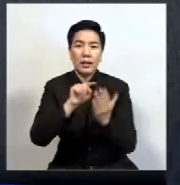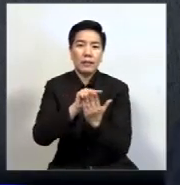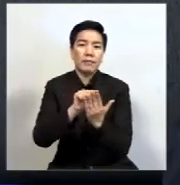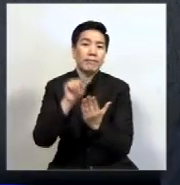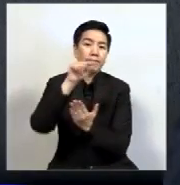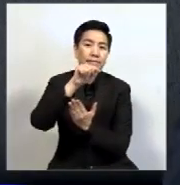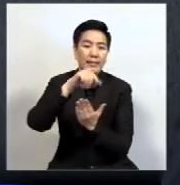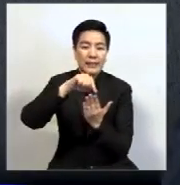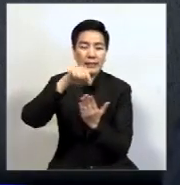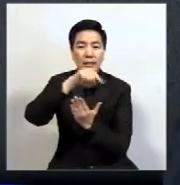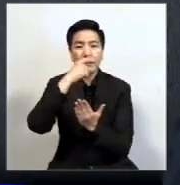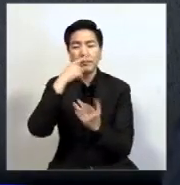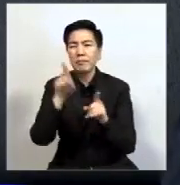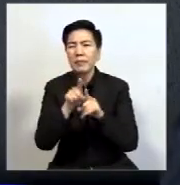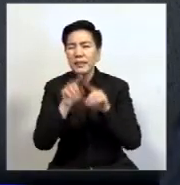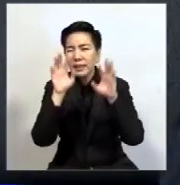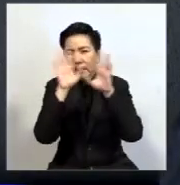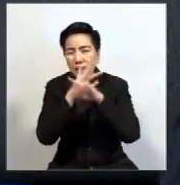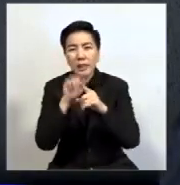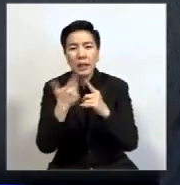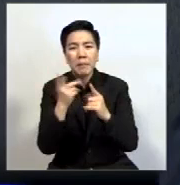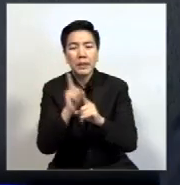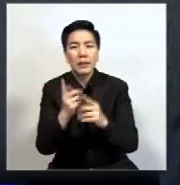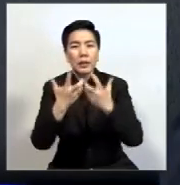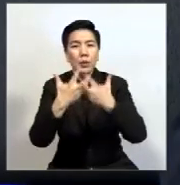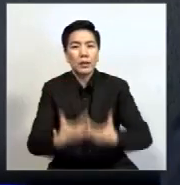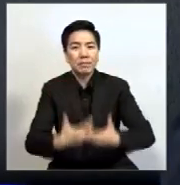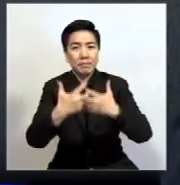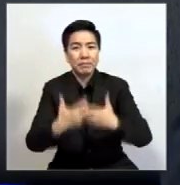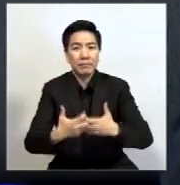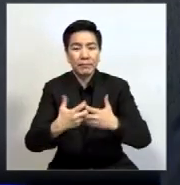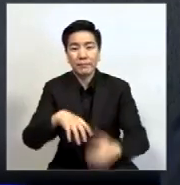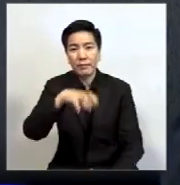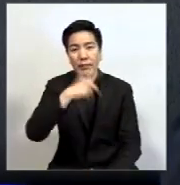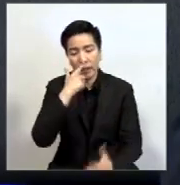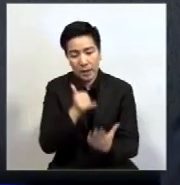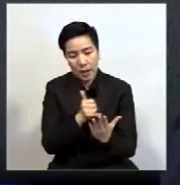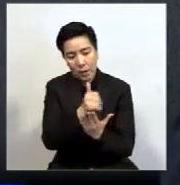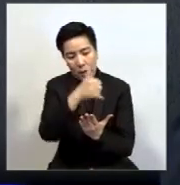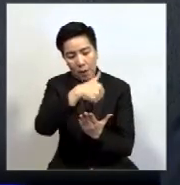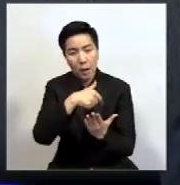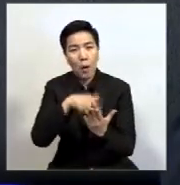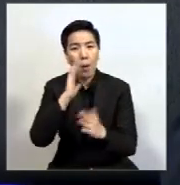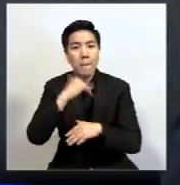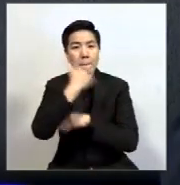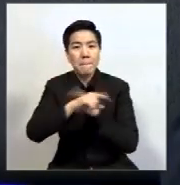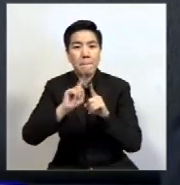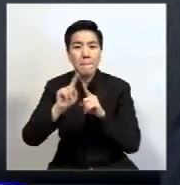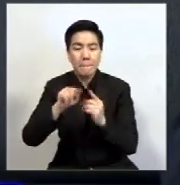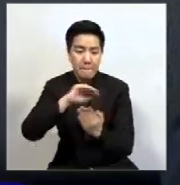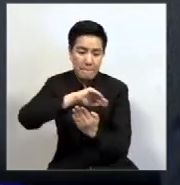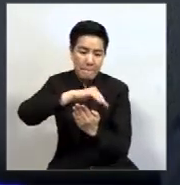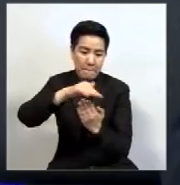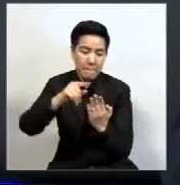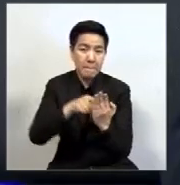ามนะฮะซึ่งเขาเป็นคล้ายๆกับกึ่งๆนิคมอุตสาหกรรมนะฮะในการเข้าออกของคนต่างประเทศที่ผ่านทางพรม